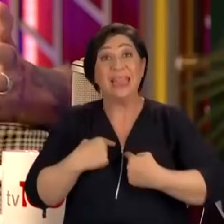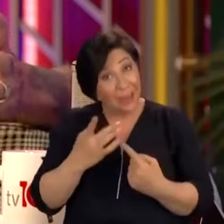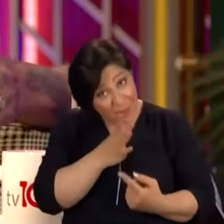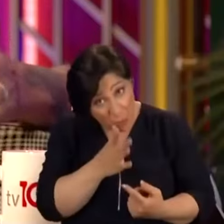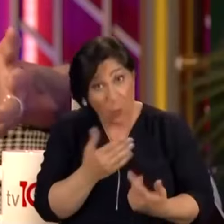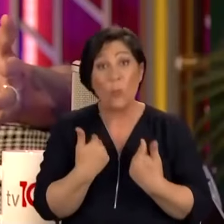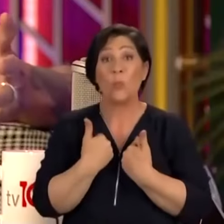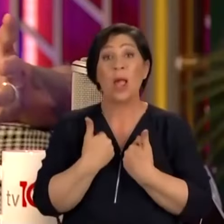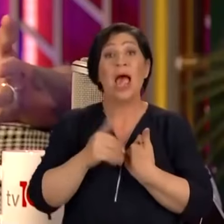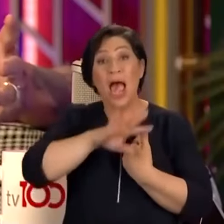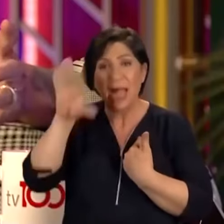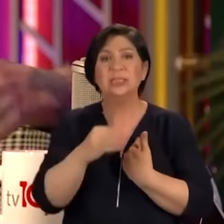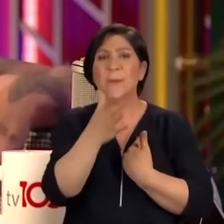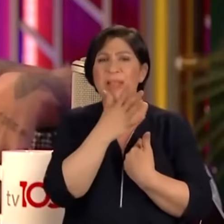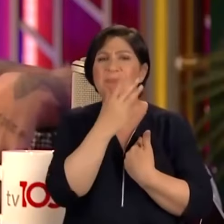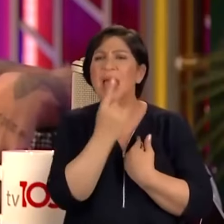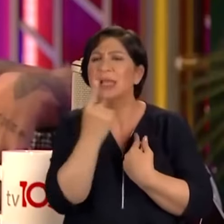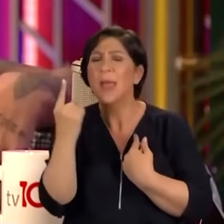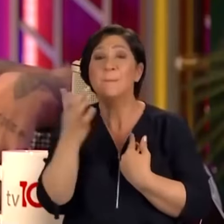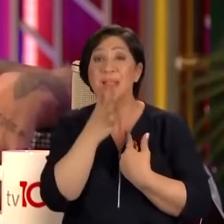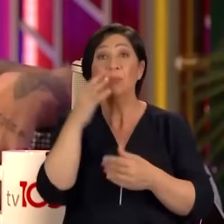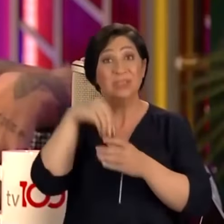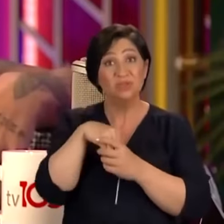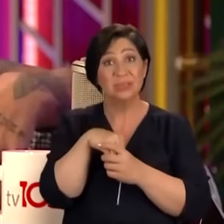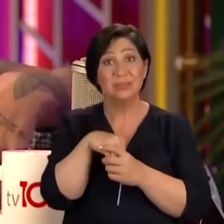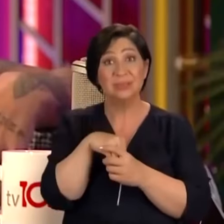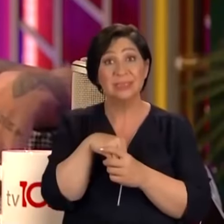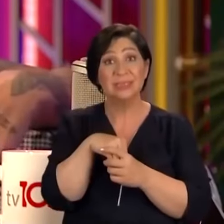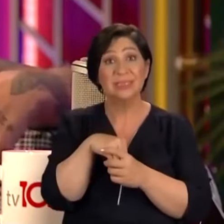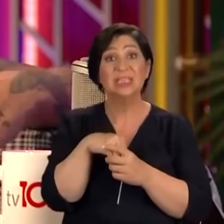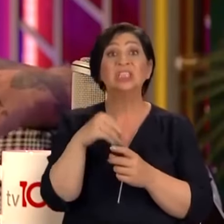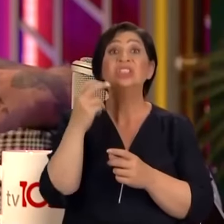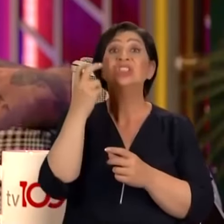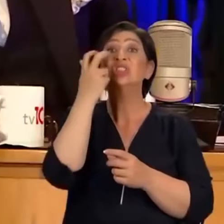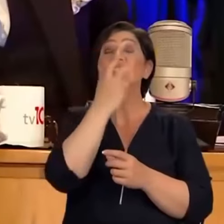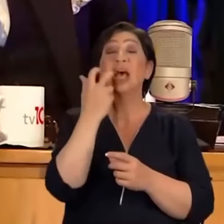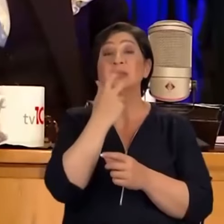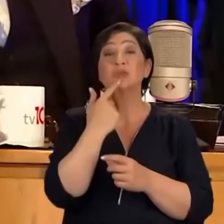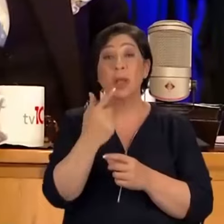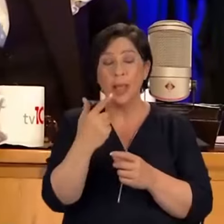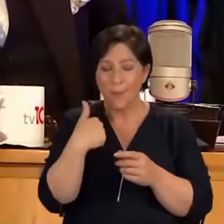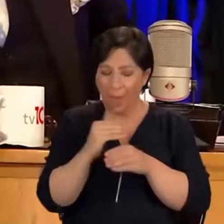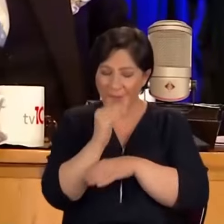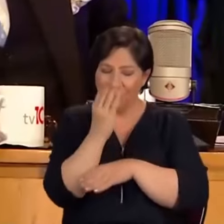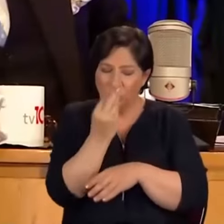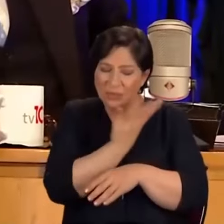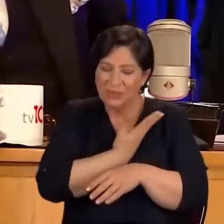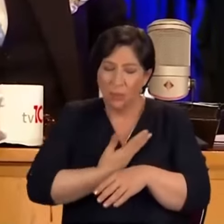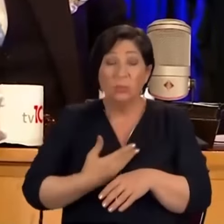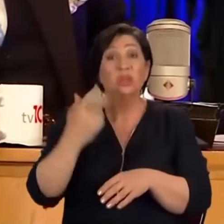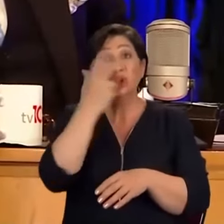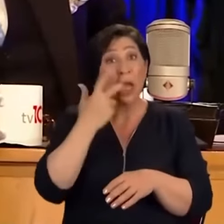biliyorum her şeyi bildiğim için şarkı söylemek benim hayatımda en sevdiğim şey Şarkı